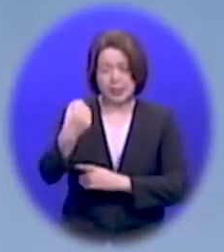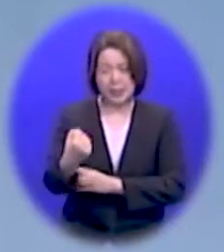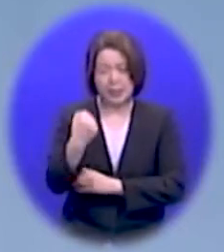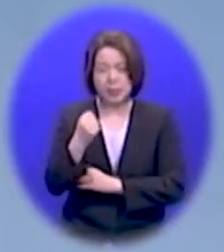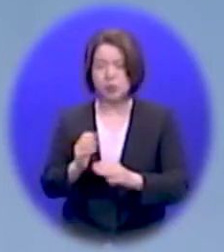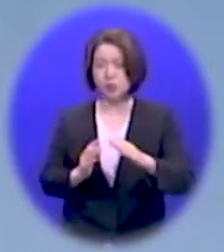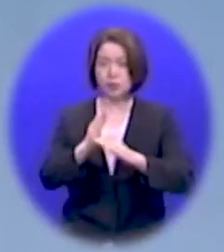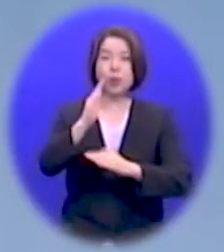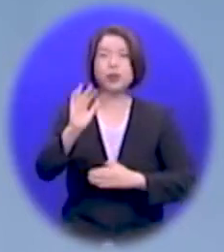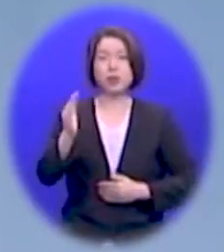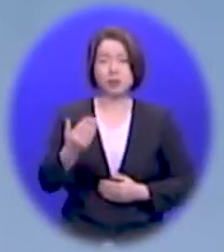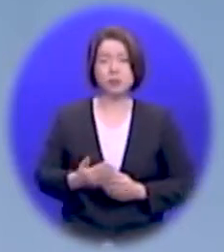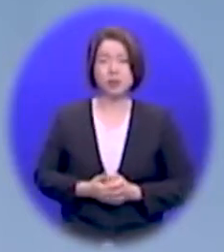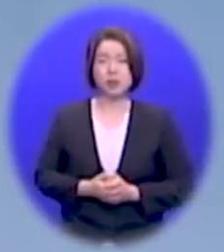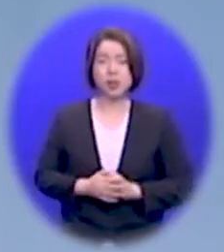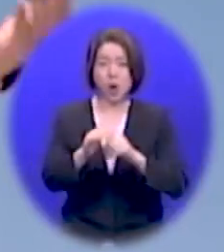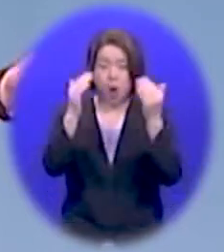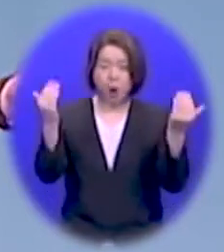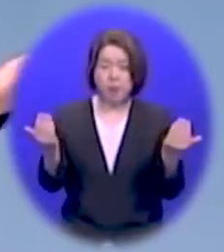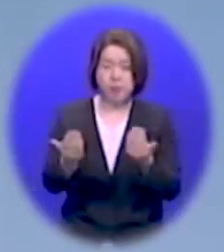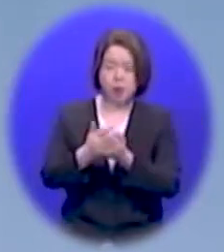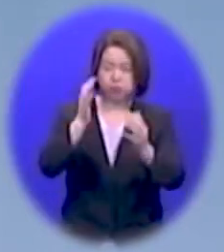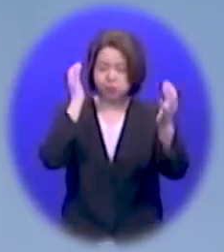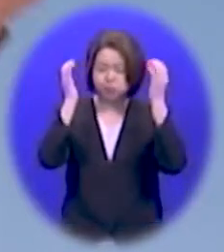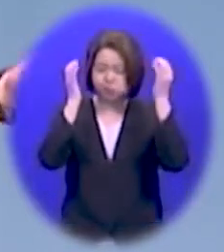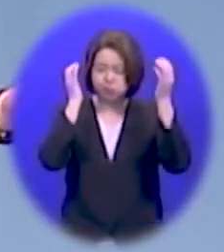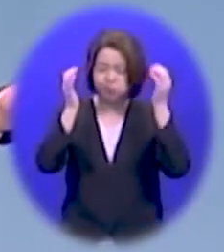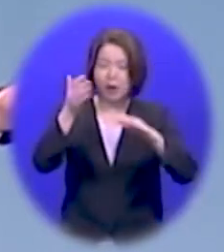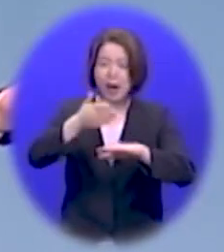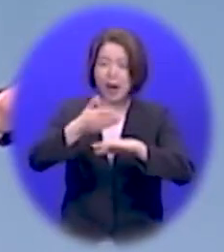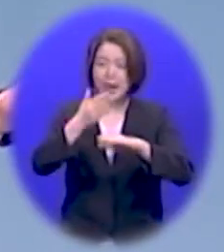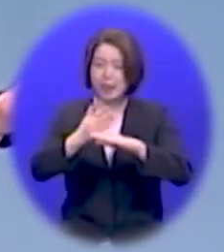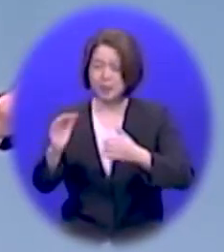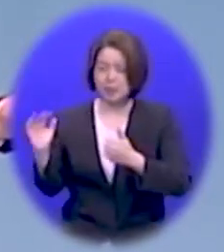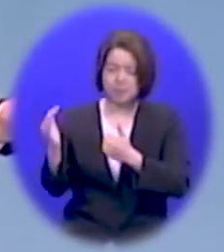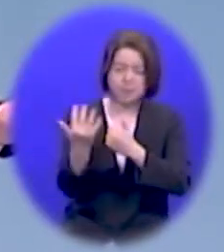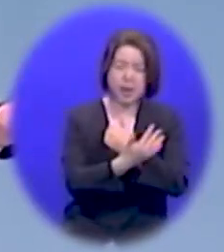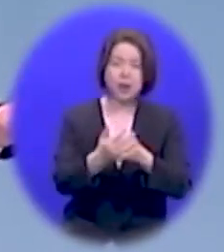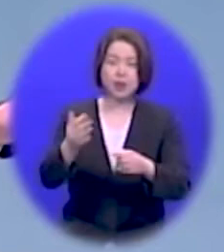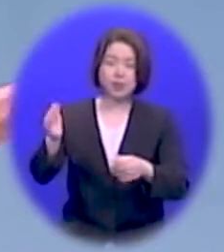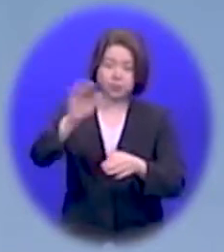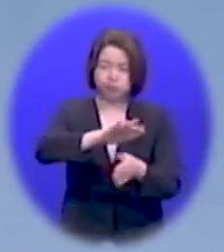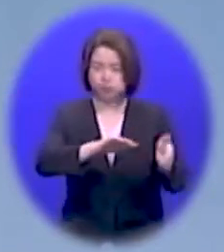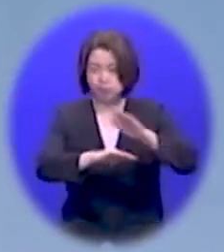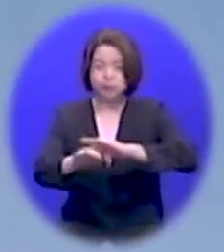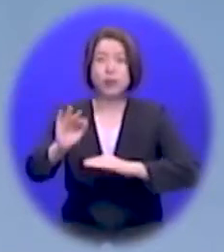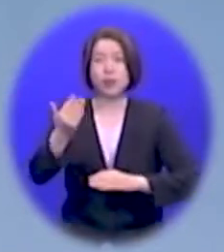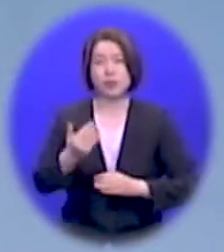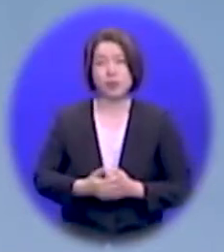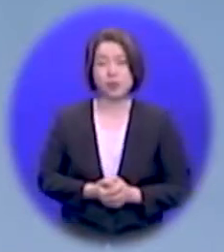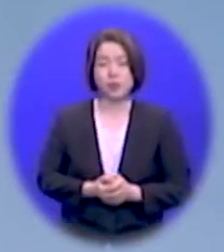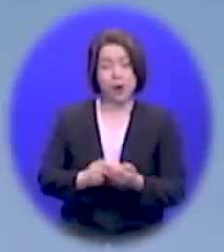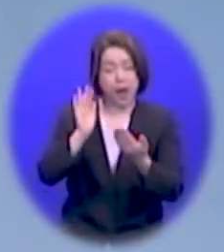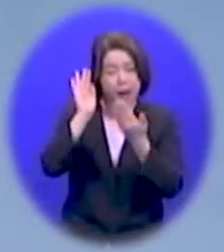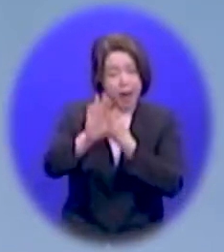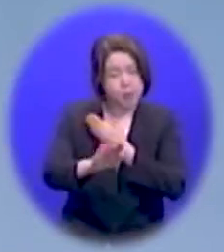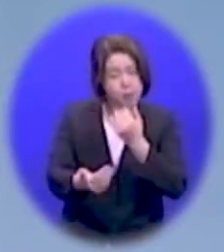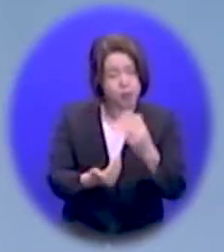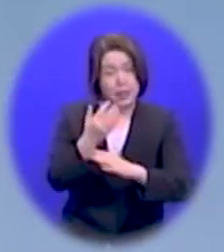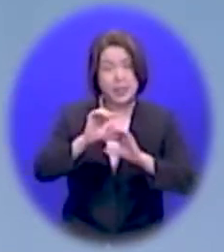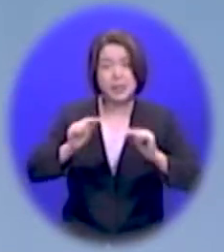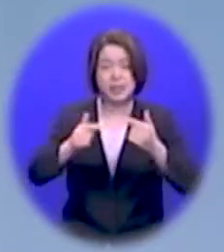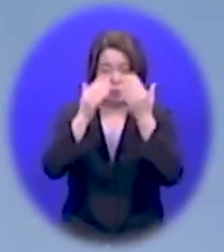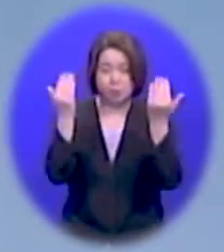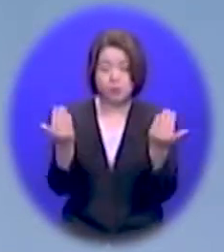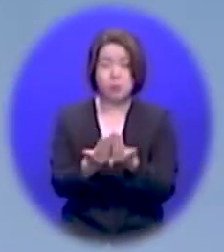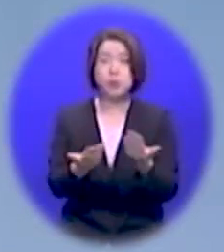됩니다 모든 환란을 다 감사로 덮어 버리는 것입니다 그리고 앞으로 일어나지 않을 모든